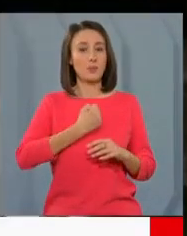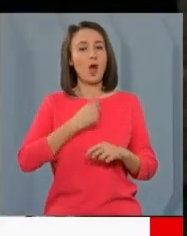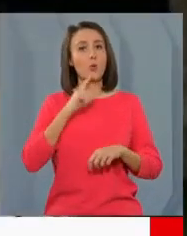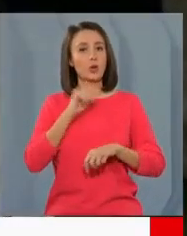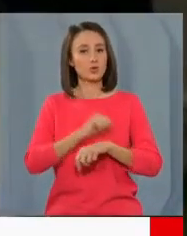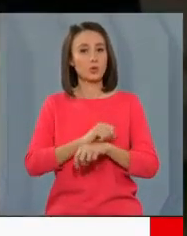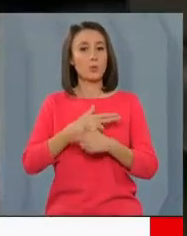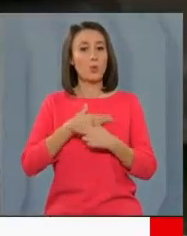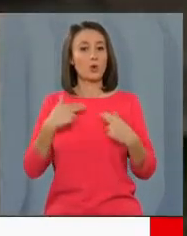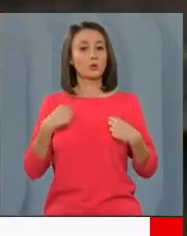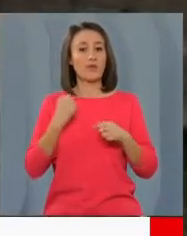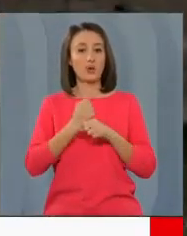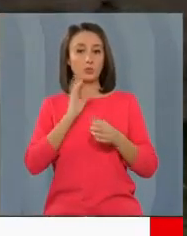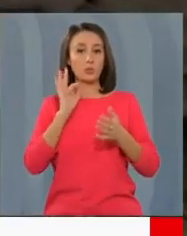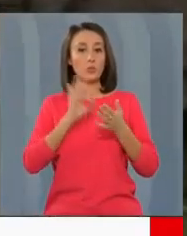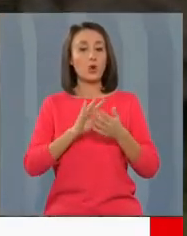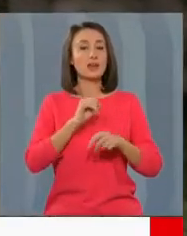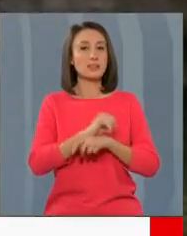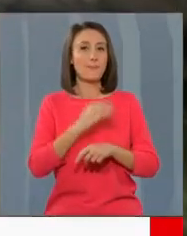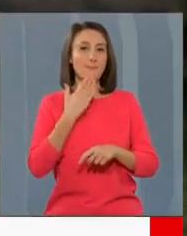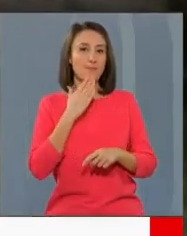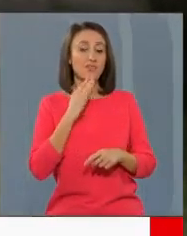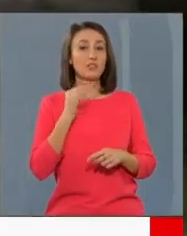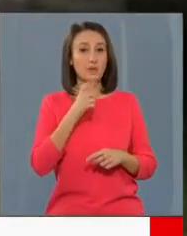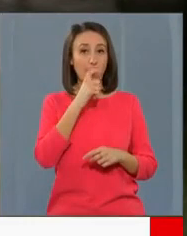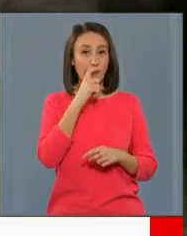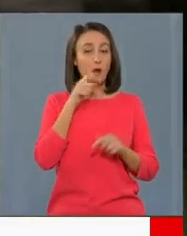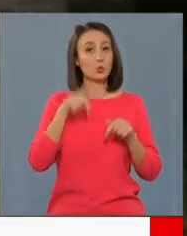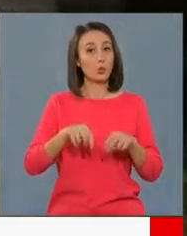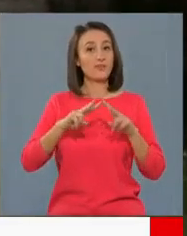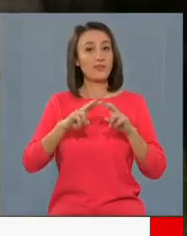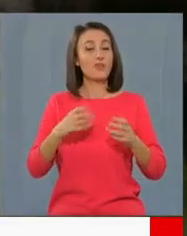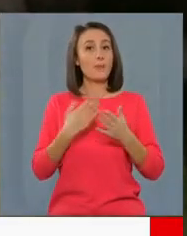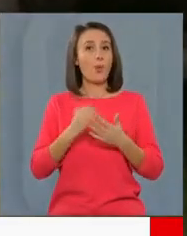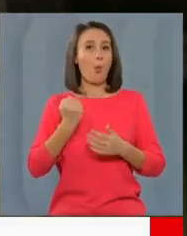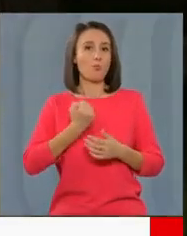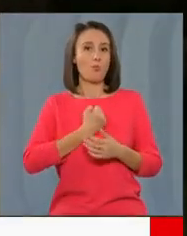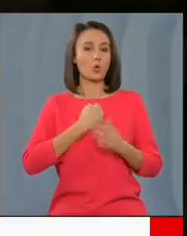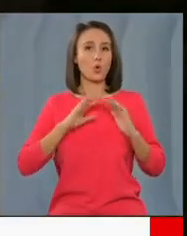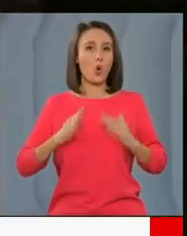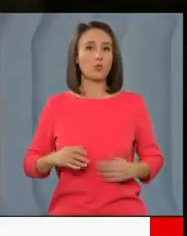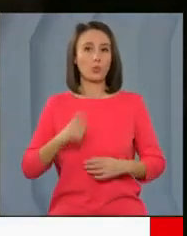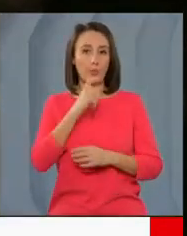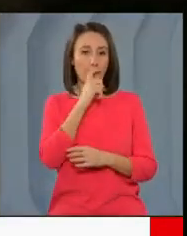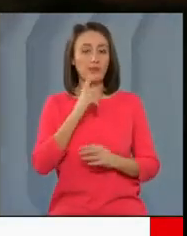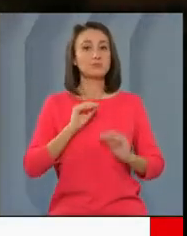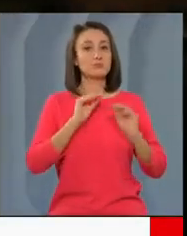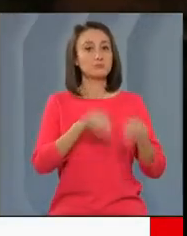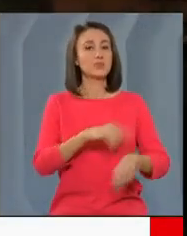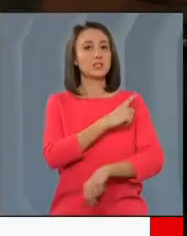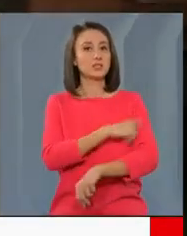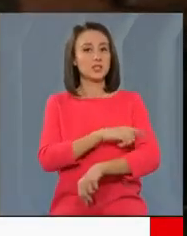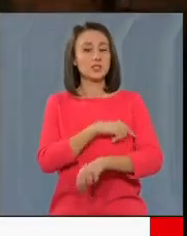reținut. Procuratura a făcut propunere de arestare preventivă, iar bărbatul este acum cercetat pentru omor. Trupul bărbatului a fost transportat la